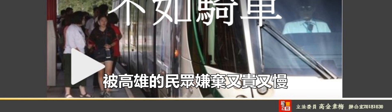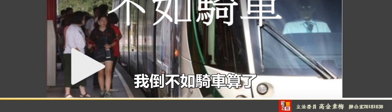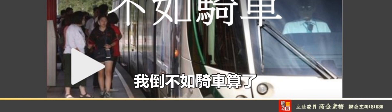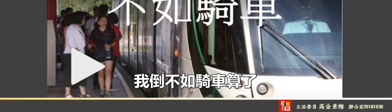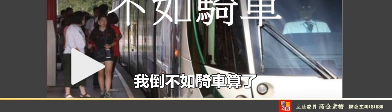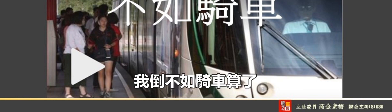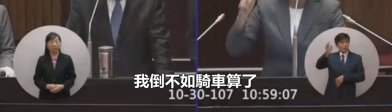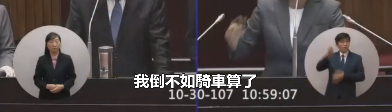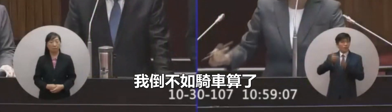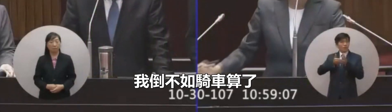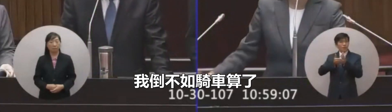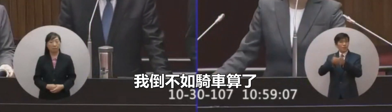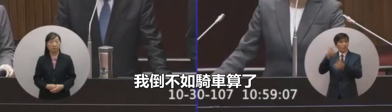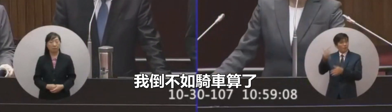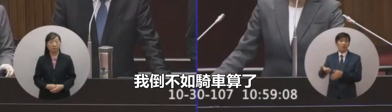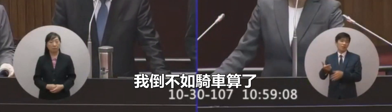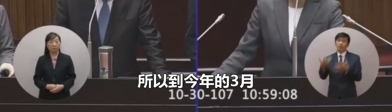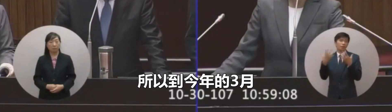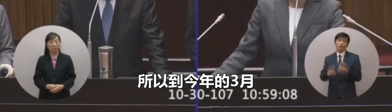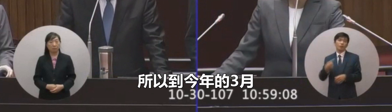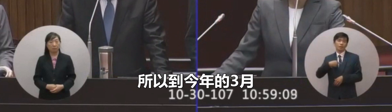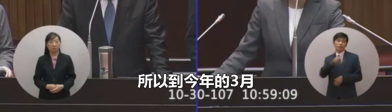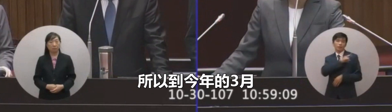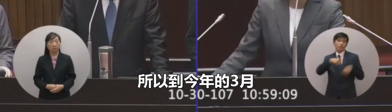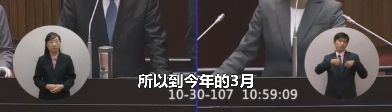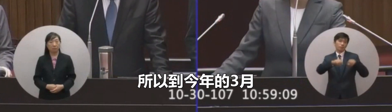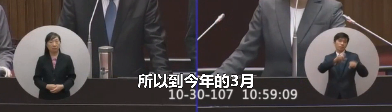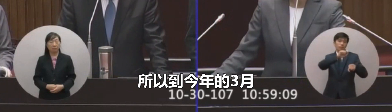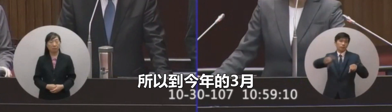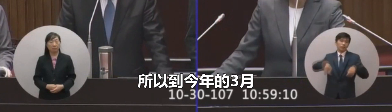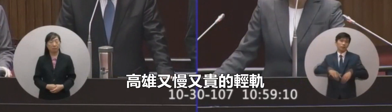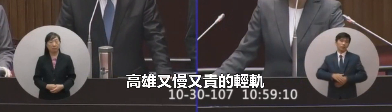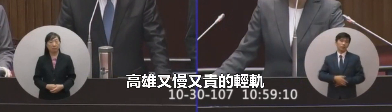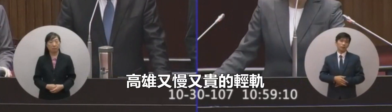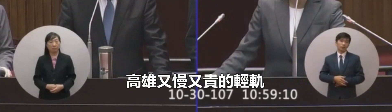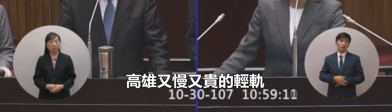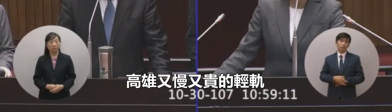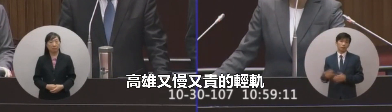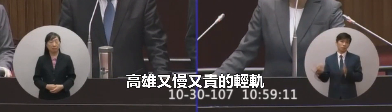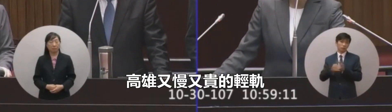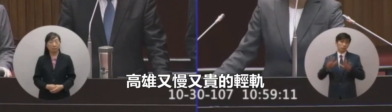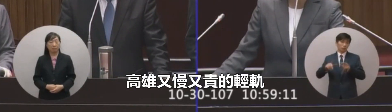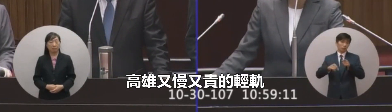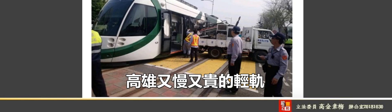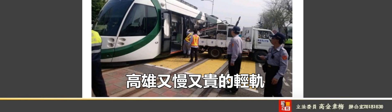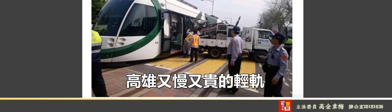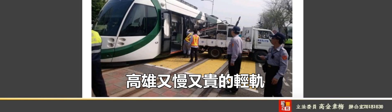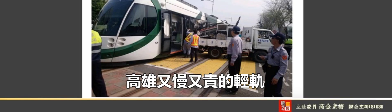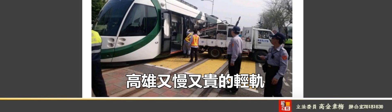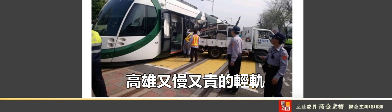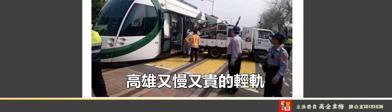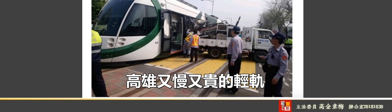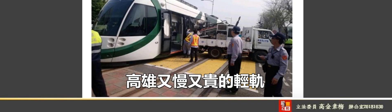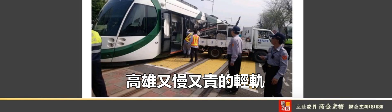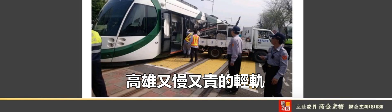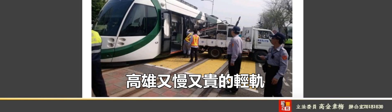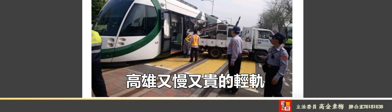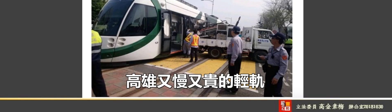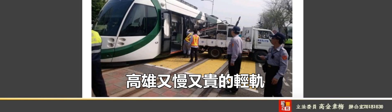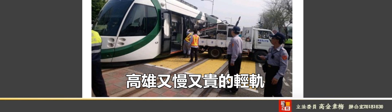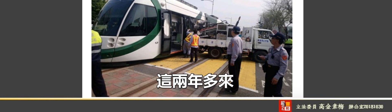慢，我倒不如骑车算了。所以到今年的3月，高雄又慢又贵的轻铁的电